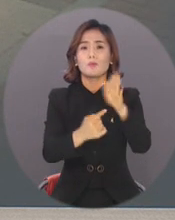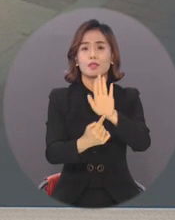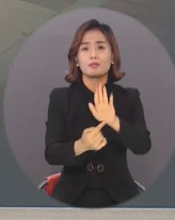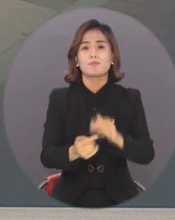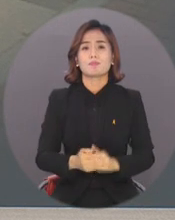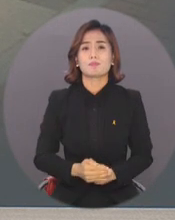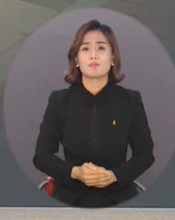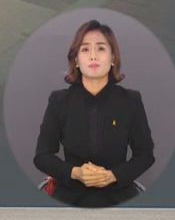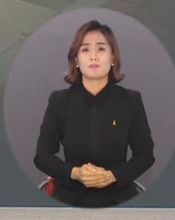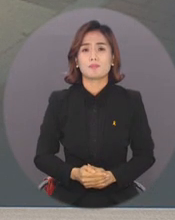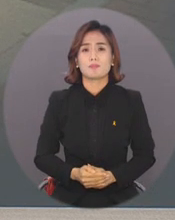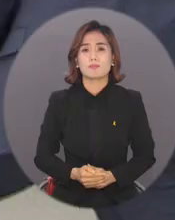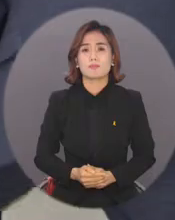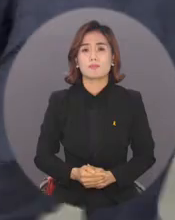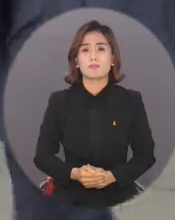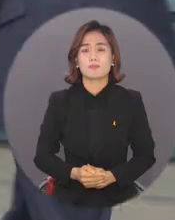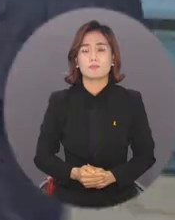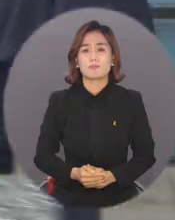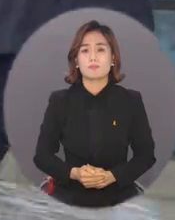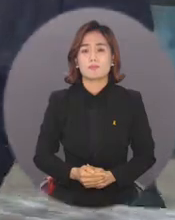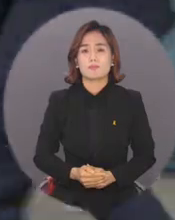기자가 취재했습니다.